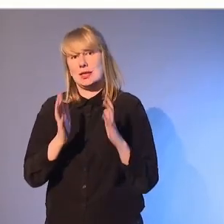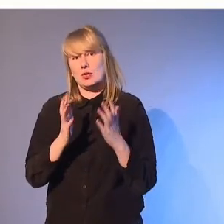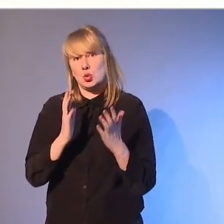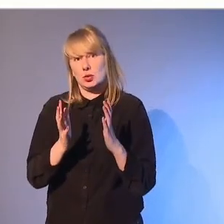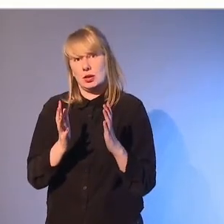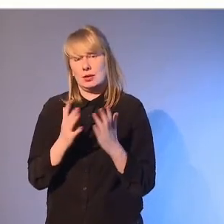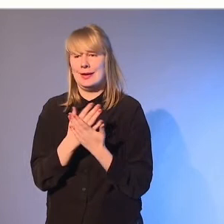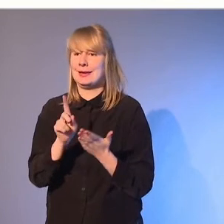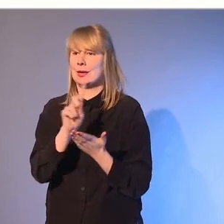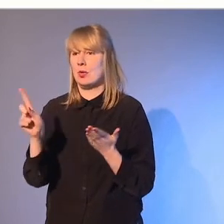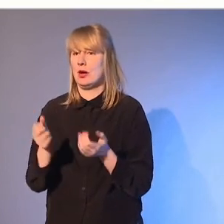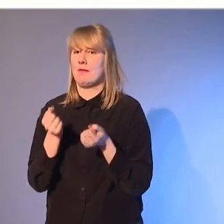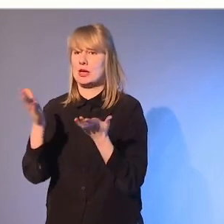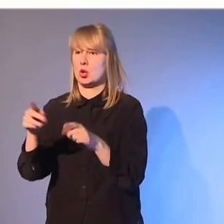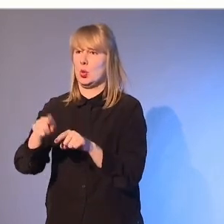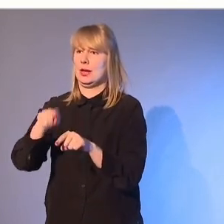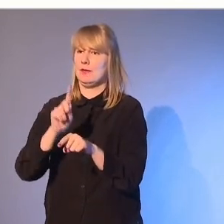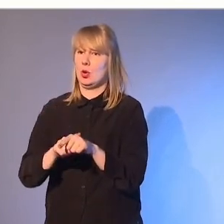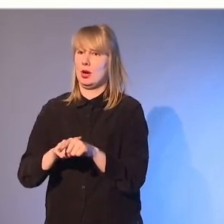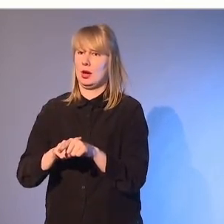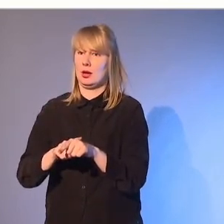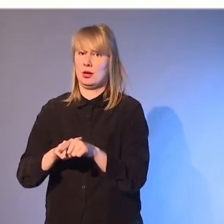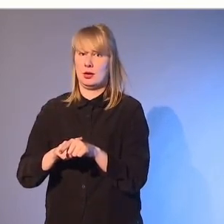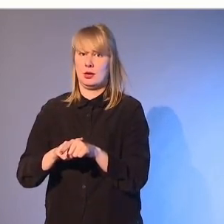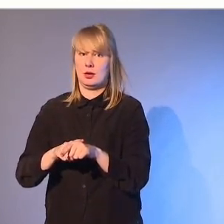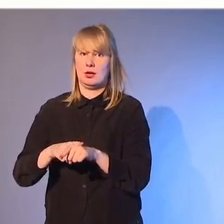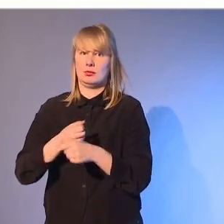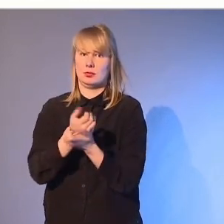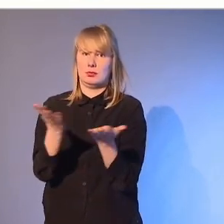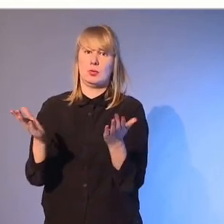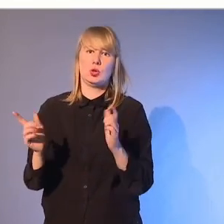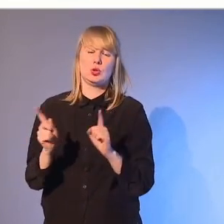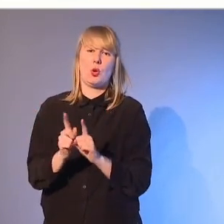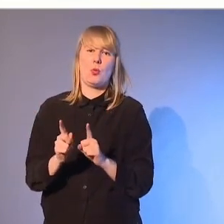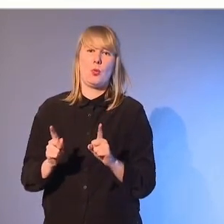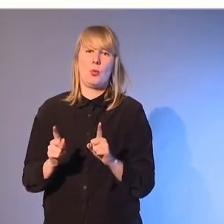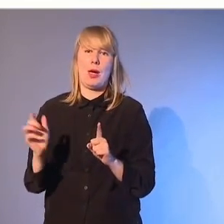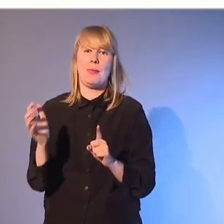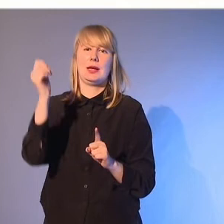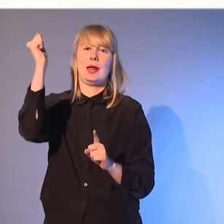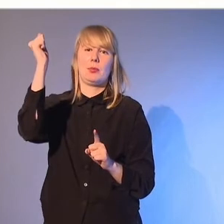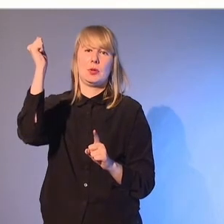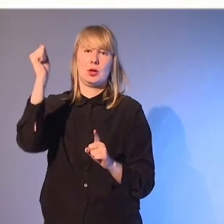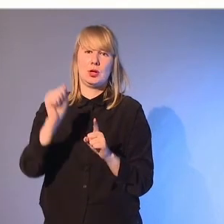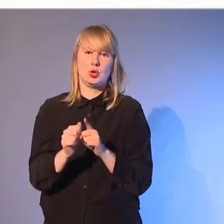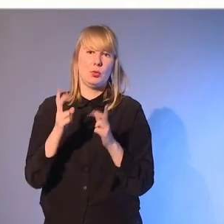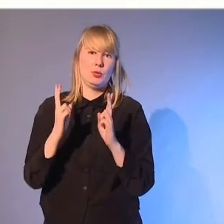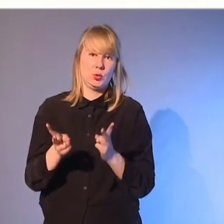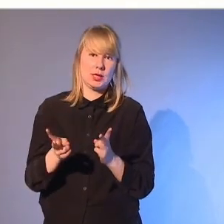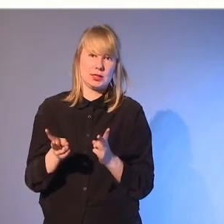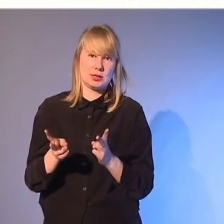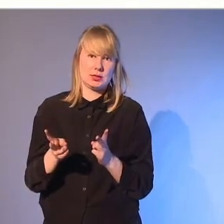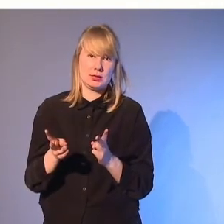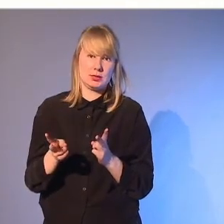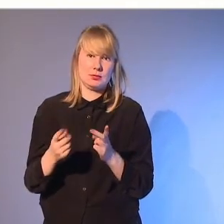ikke bare innføre det eller rulle ut som en del av de her begrepene som brukes i forhold